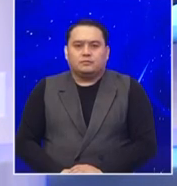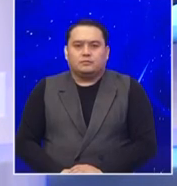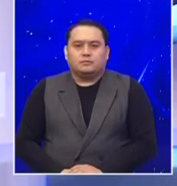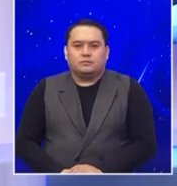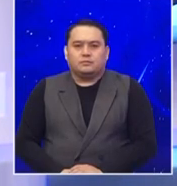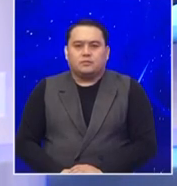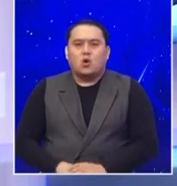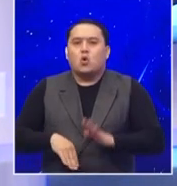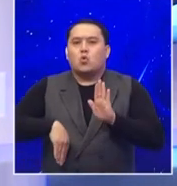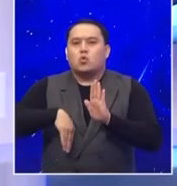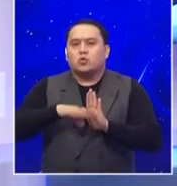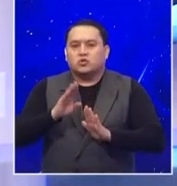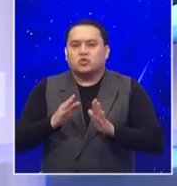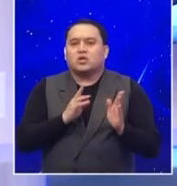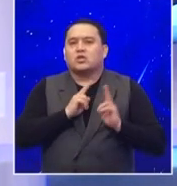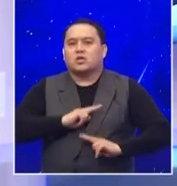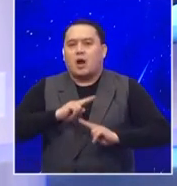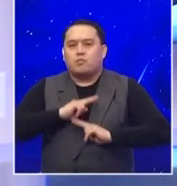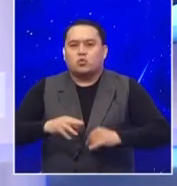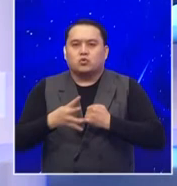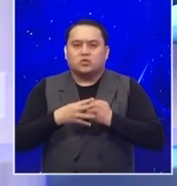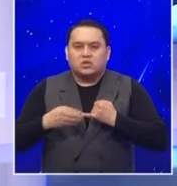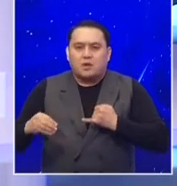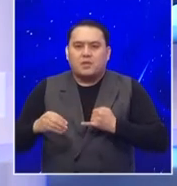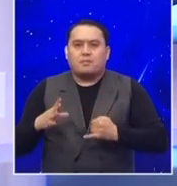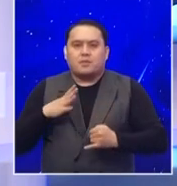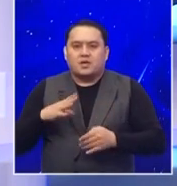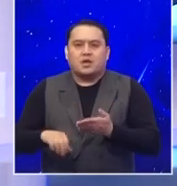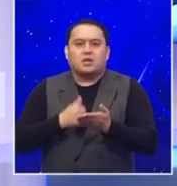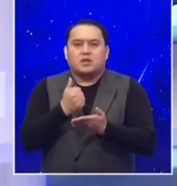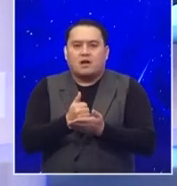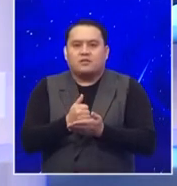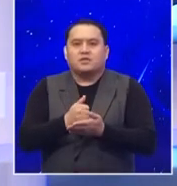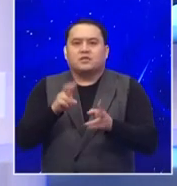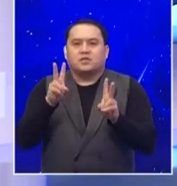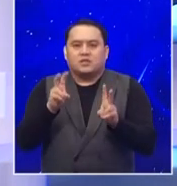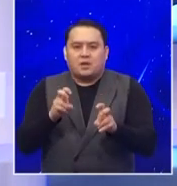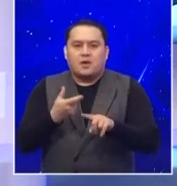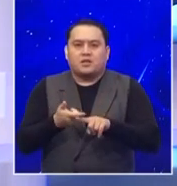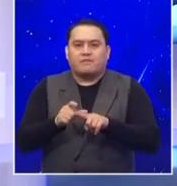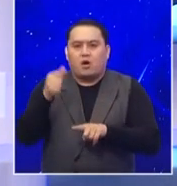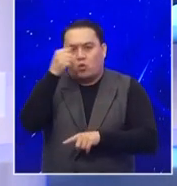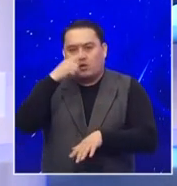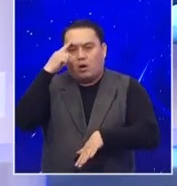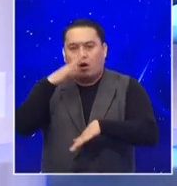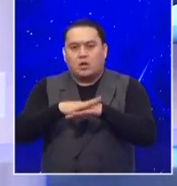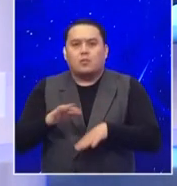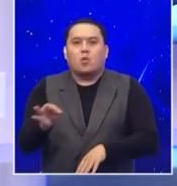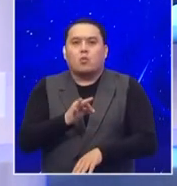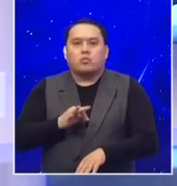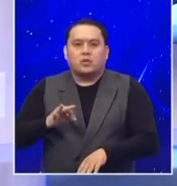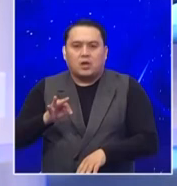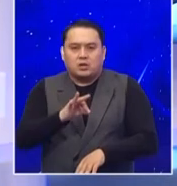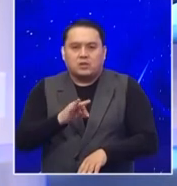Совершенствовать закон. Улучшение механизмов работы земельных отношений стало одной из приоритетных задач текущего года. По поручению акима Алматинской